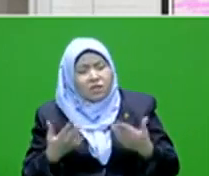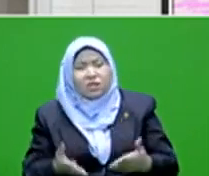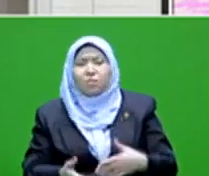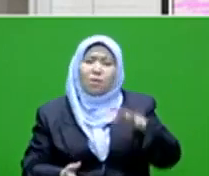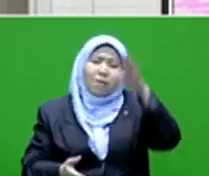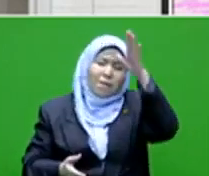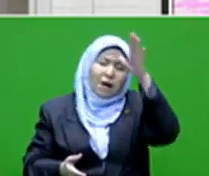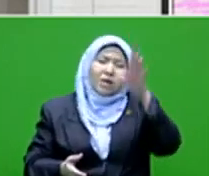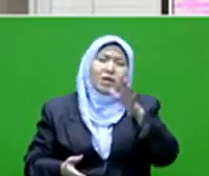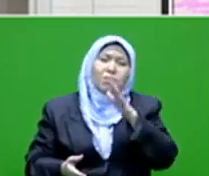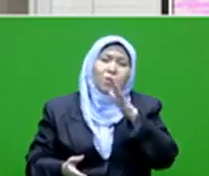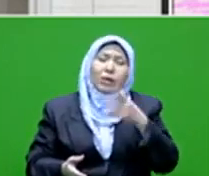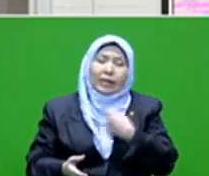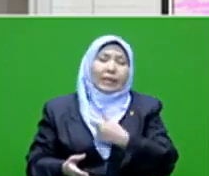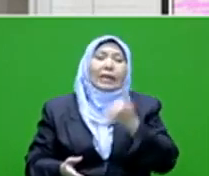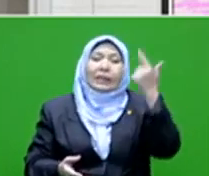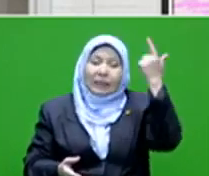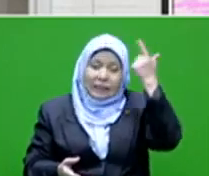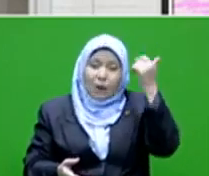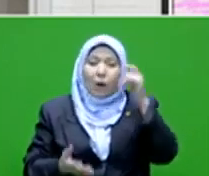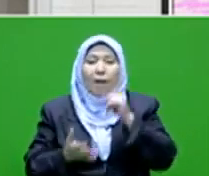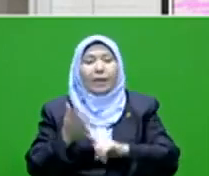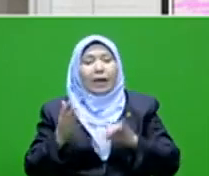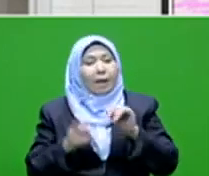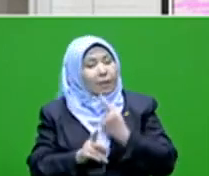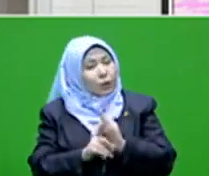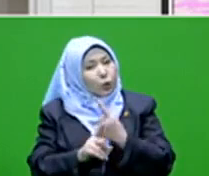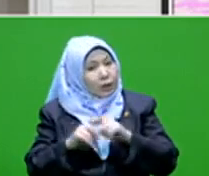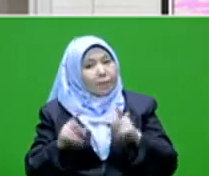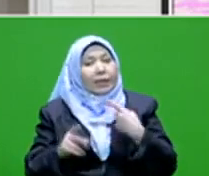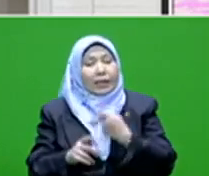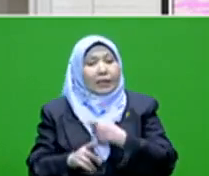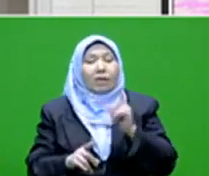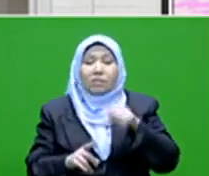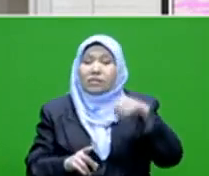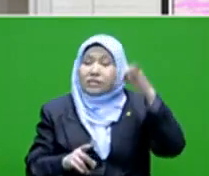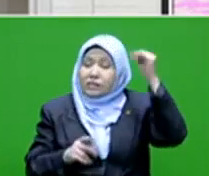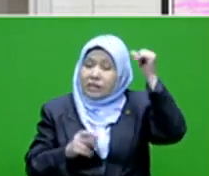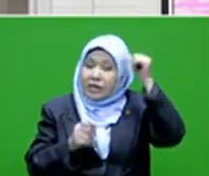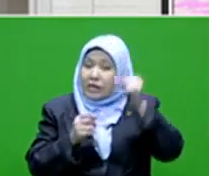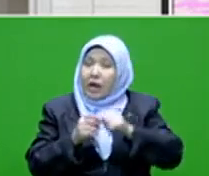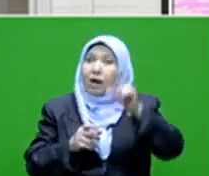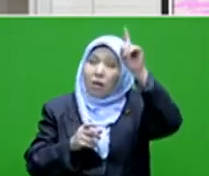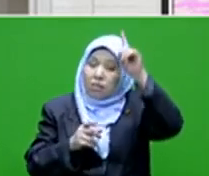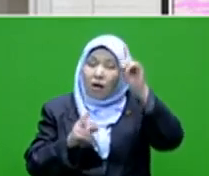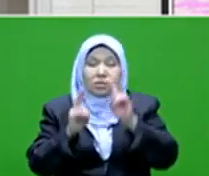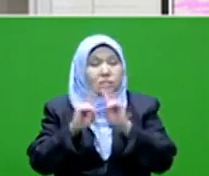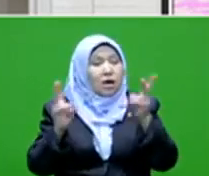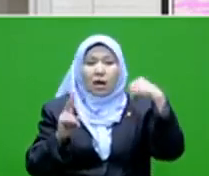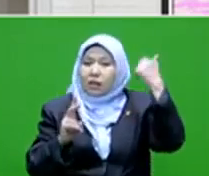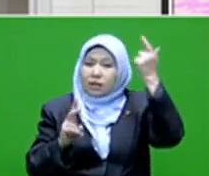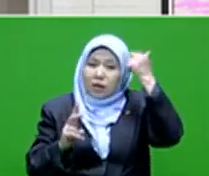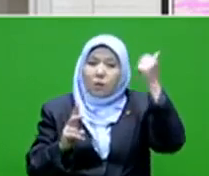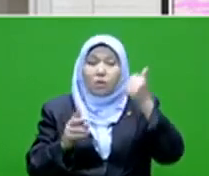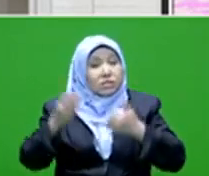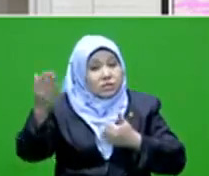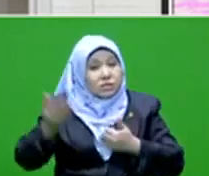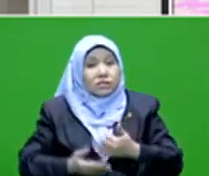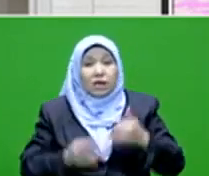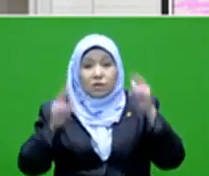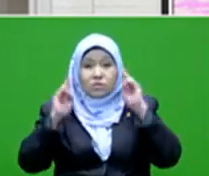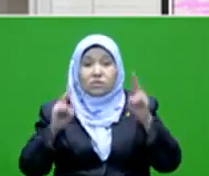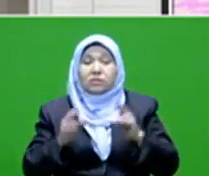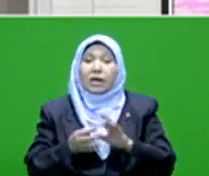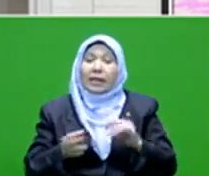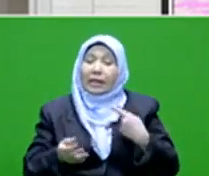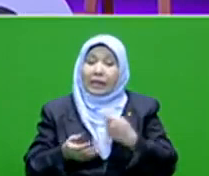ibu, kita rasa kita tahu yang betul, tetapi kita kena ingat Allah lebih mengetahui. Silakan ustaz, ayat 64. Baik, kita